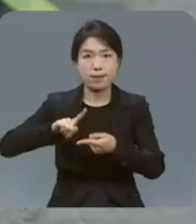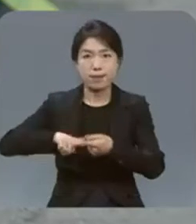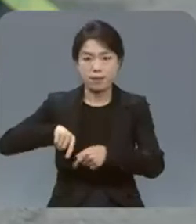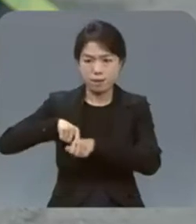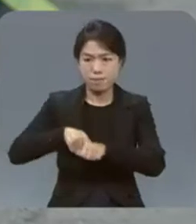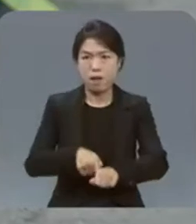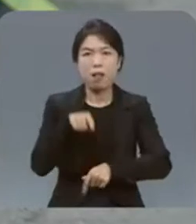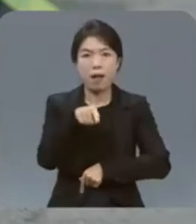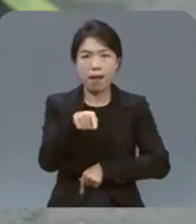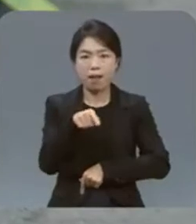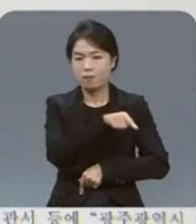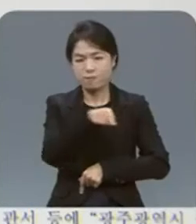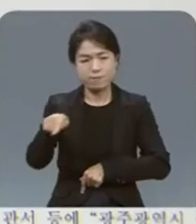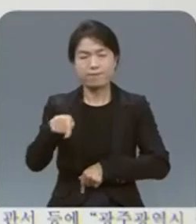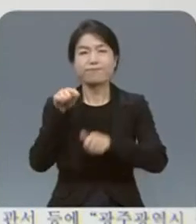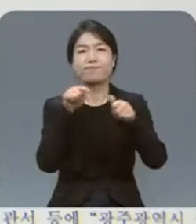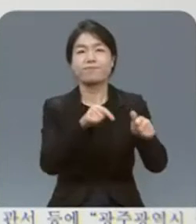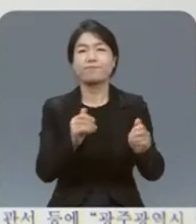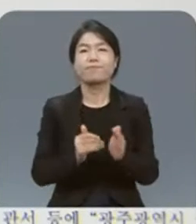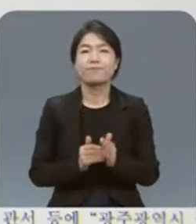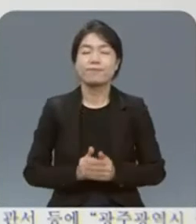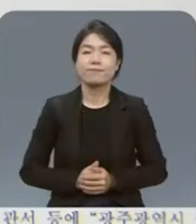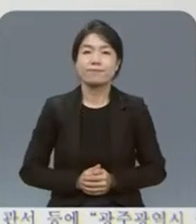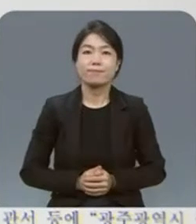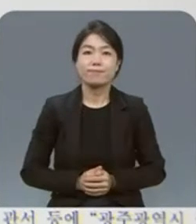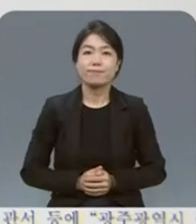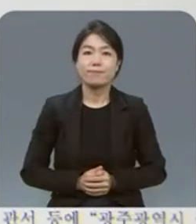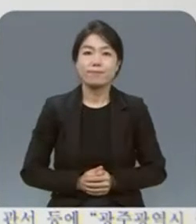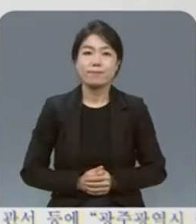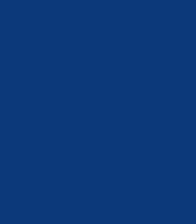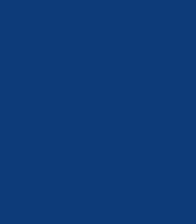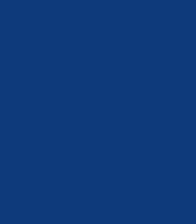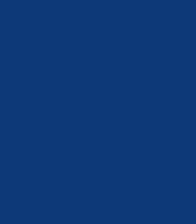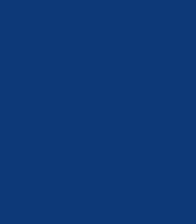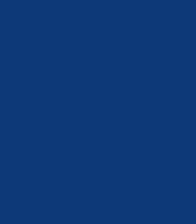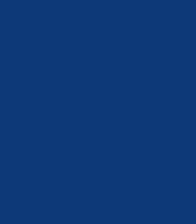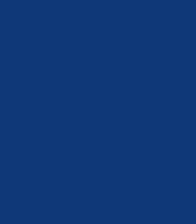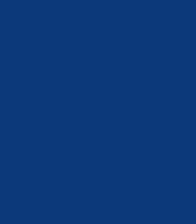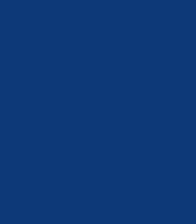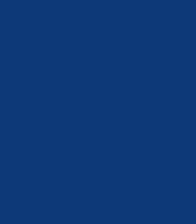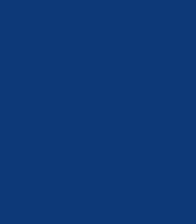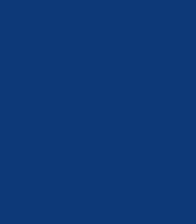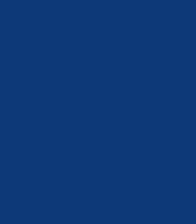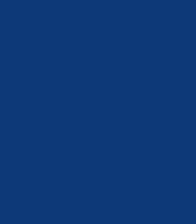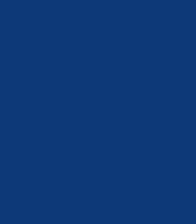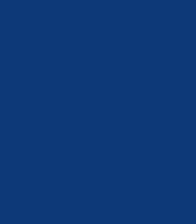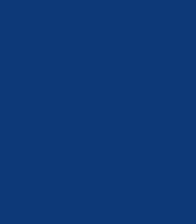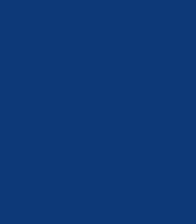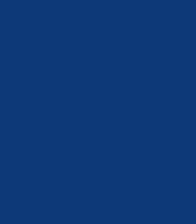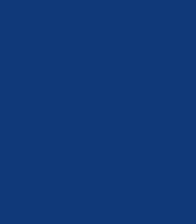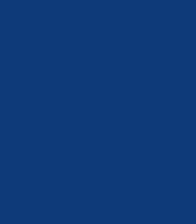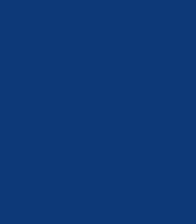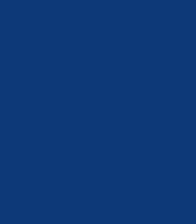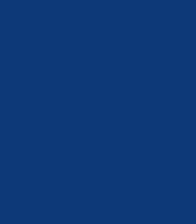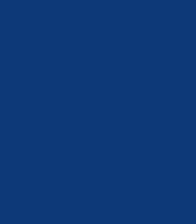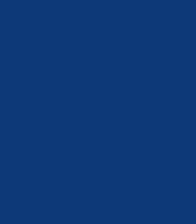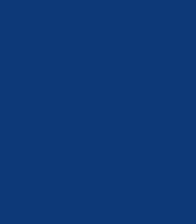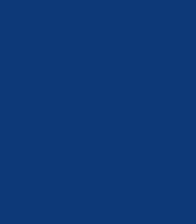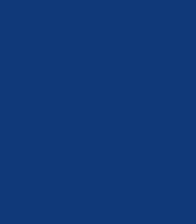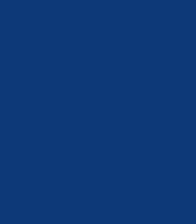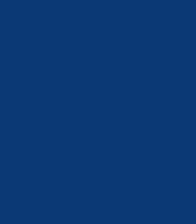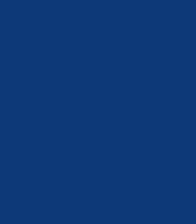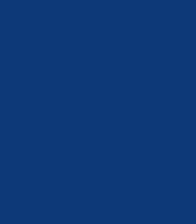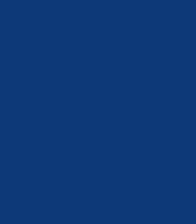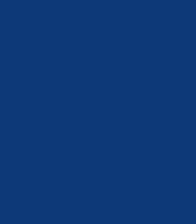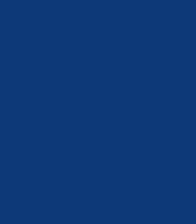신분상 조치를 요구했습니다 kbs 유스 기모 입니다 아 방법 co